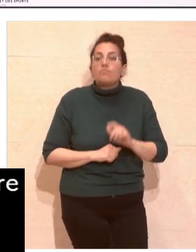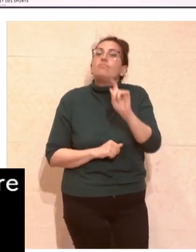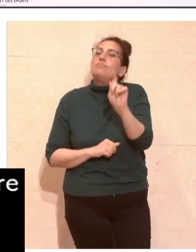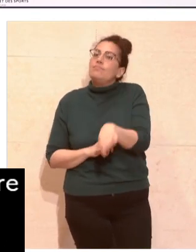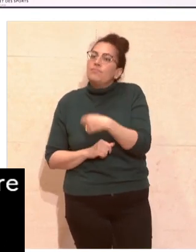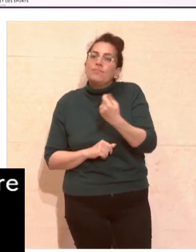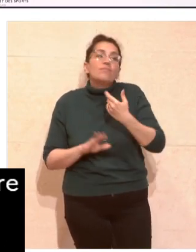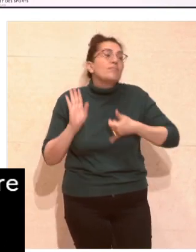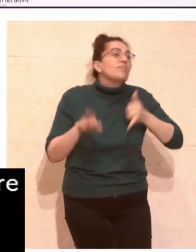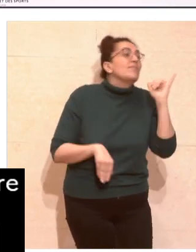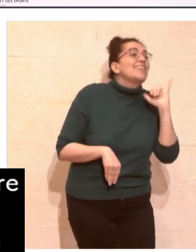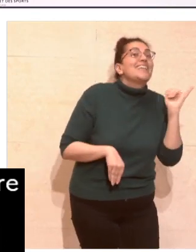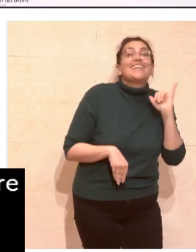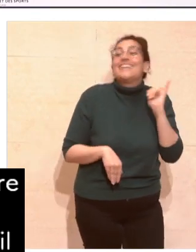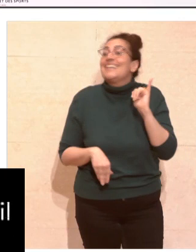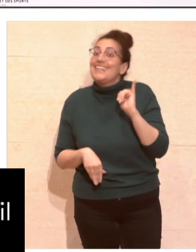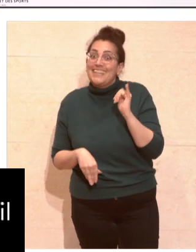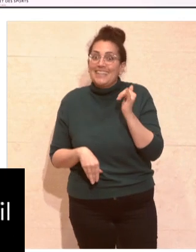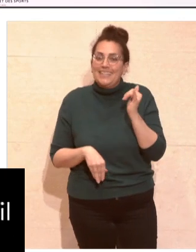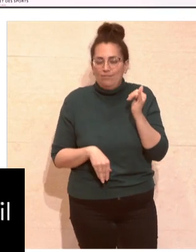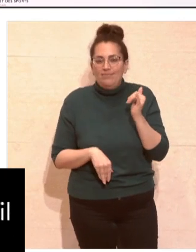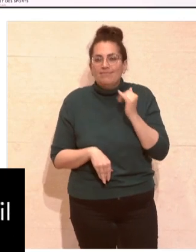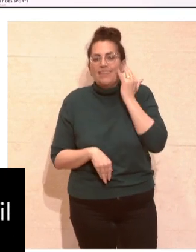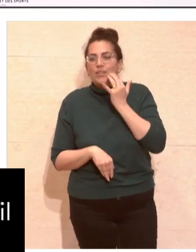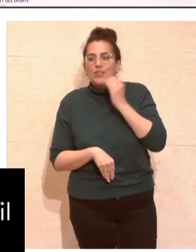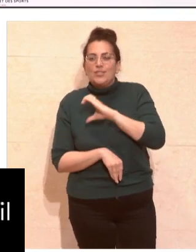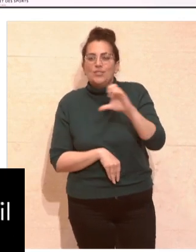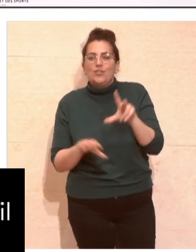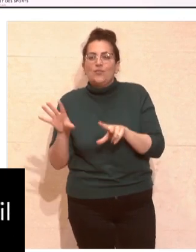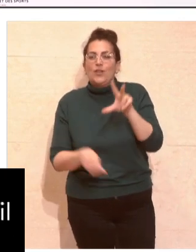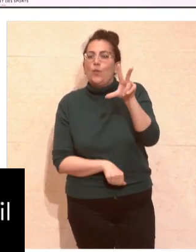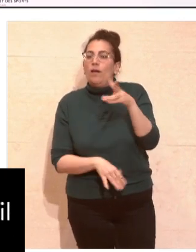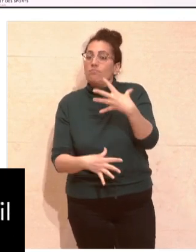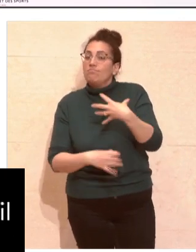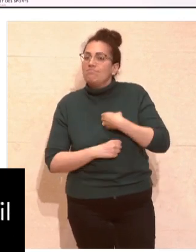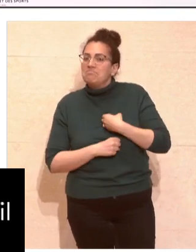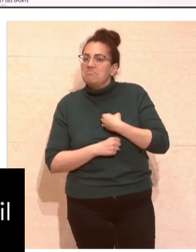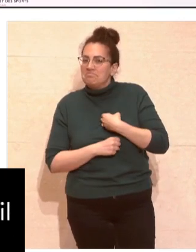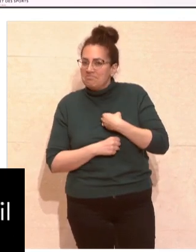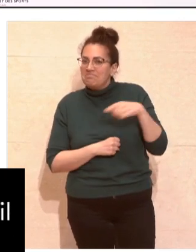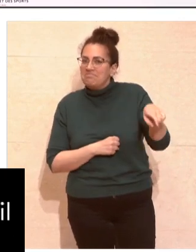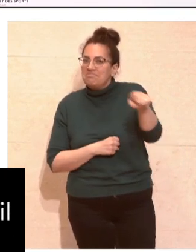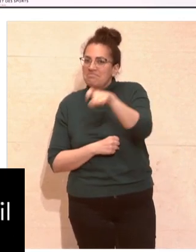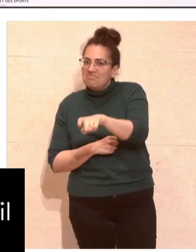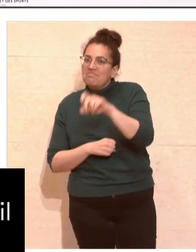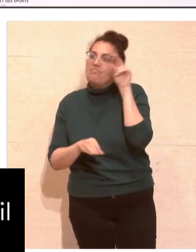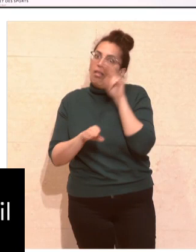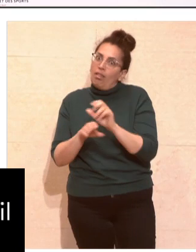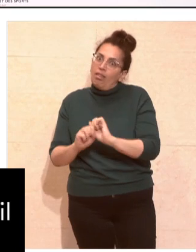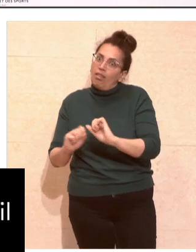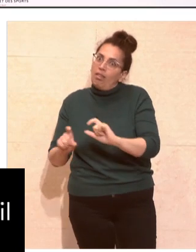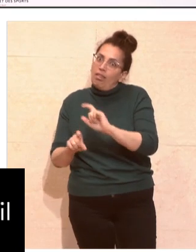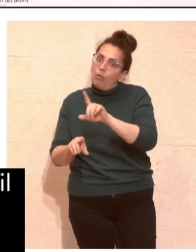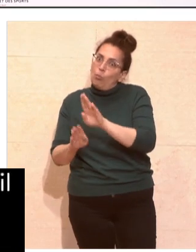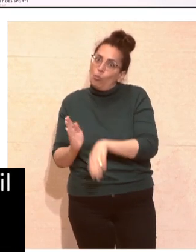écrans, ce n'est pas très étonnant, mais quand même, on a eu 183 adolescents qui ont été d'accord de diminuer leurs écrans. Ici, en